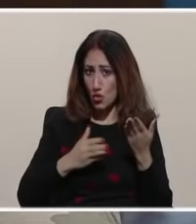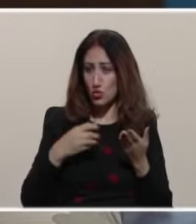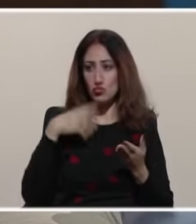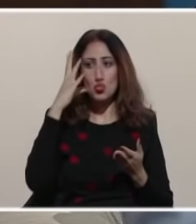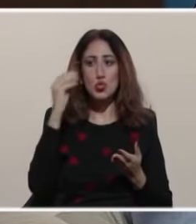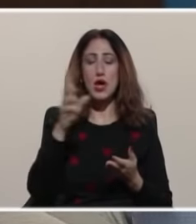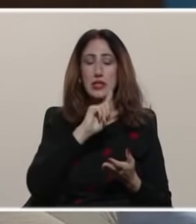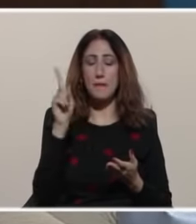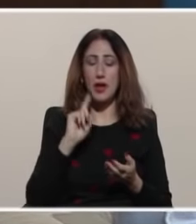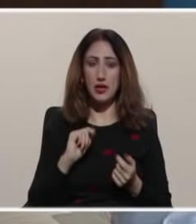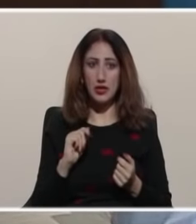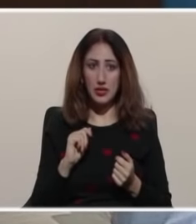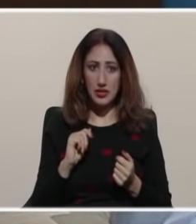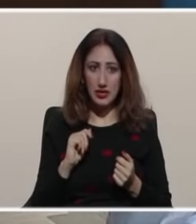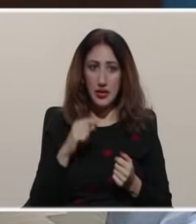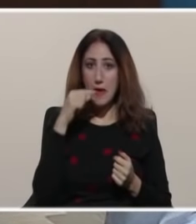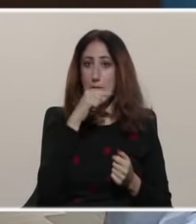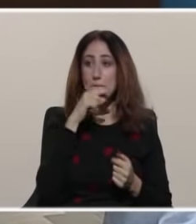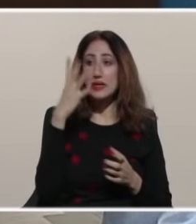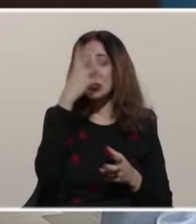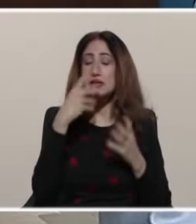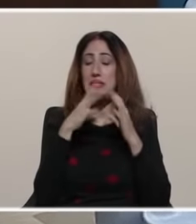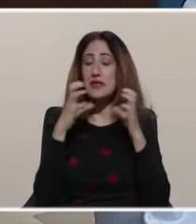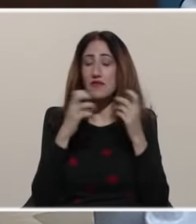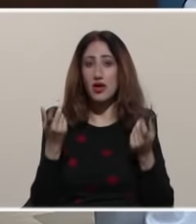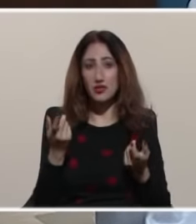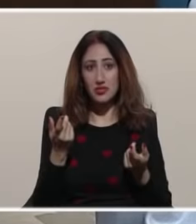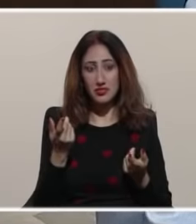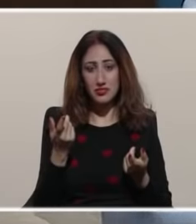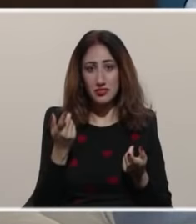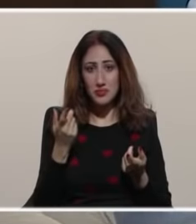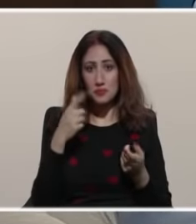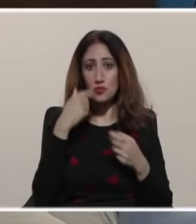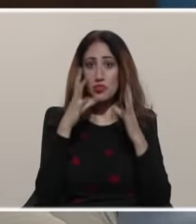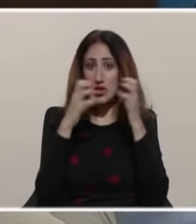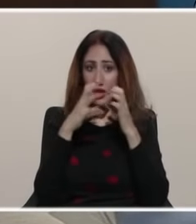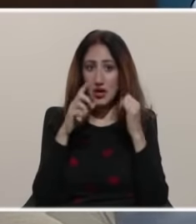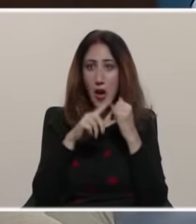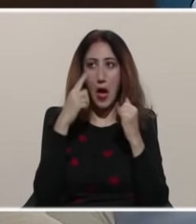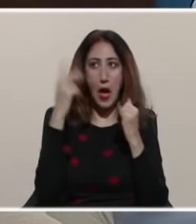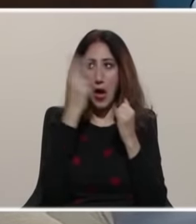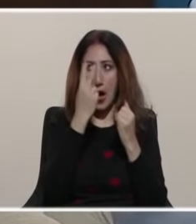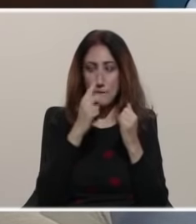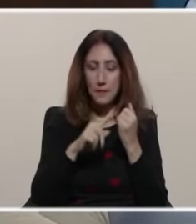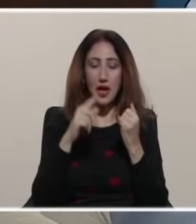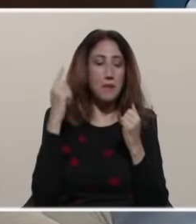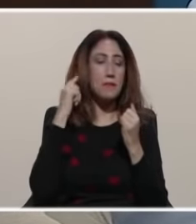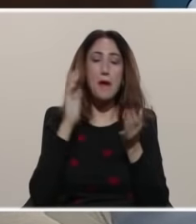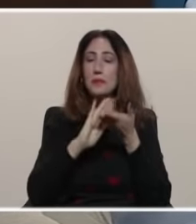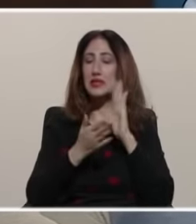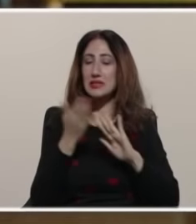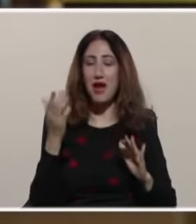موافق. قال له طب مش تعرف هي صفاتها إيه؟ قال له وما صفاتها؟ قال له عمياء صماء